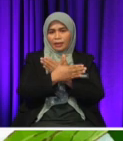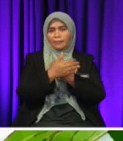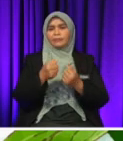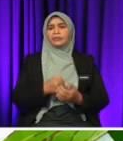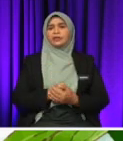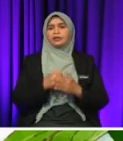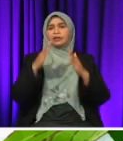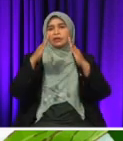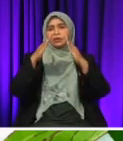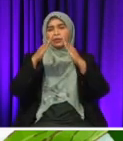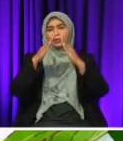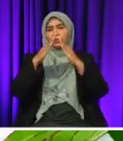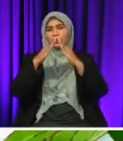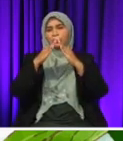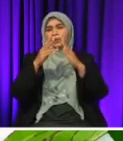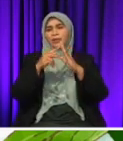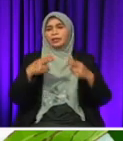rumah kehidupan